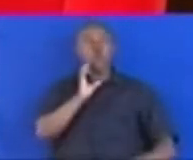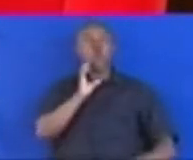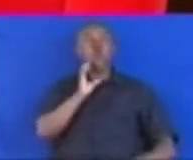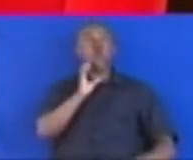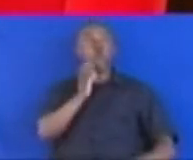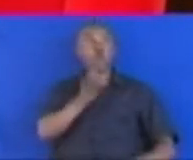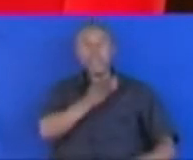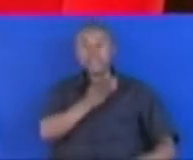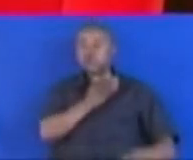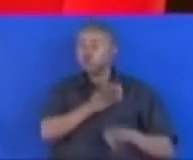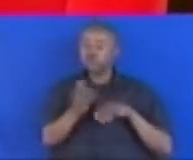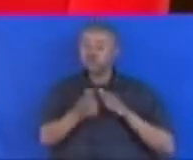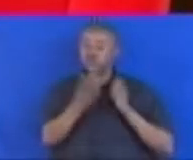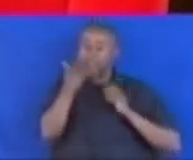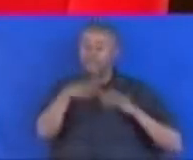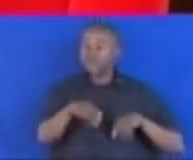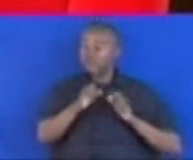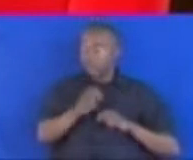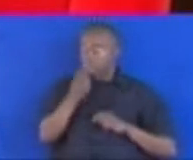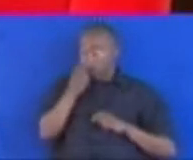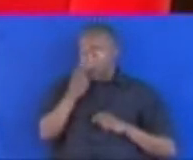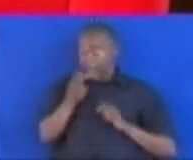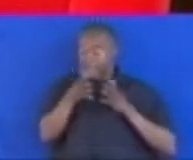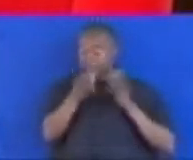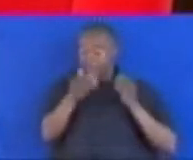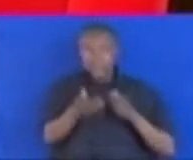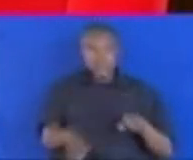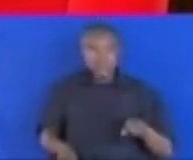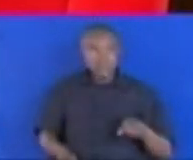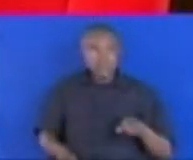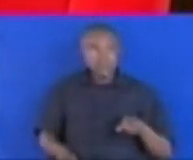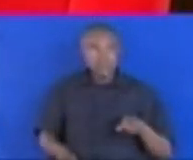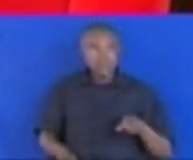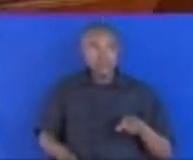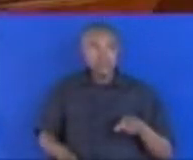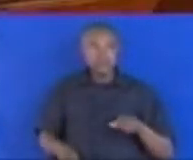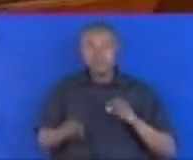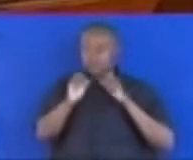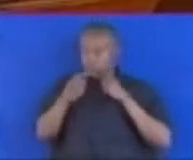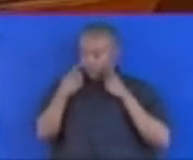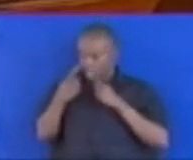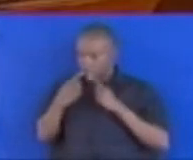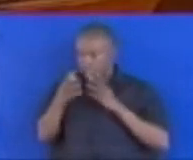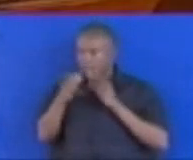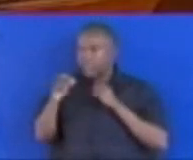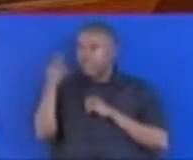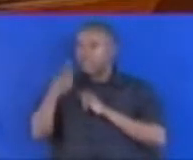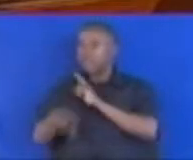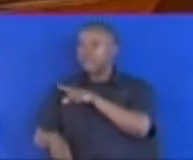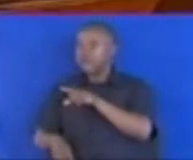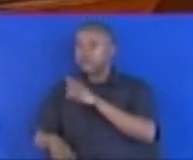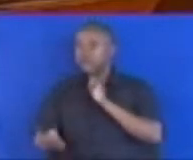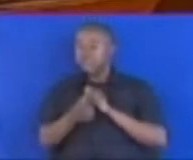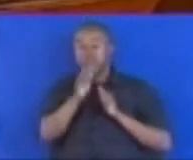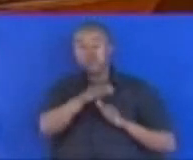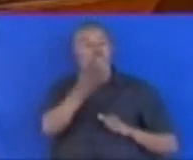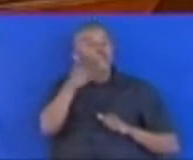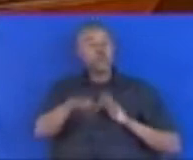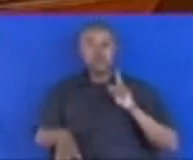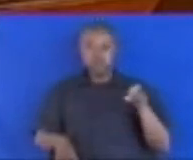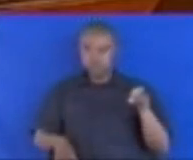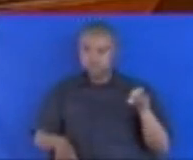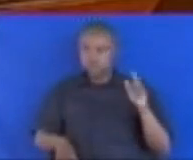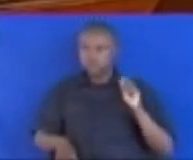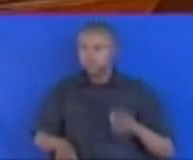chanjo. Waangalie madhara ya sasa, madhara ya siku zijazo, na madhara ya taifa. Jambo hili ni la muhimu